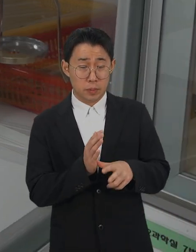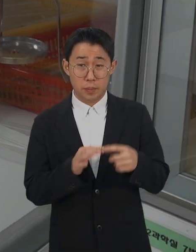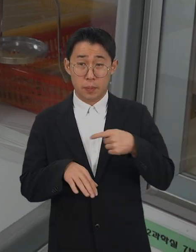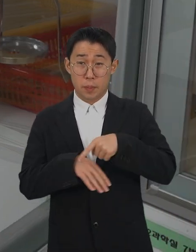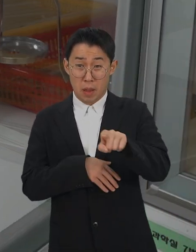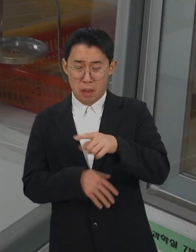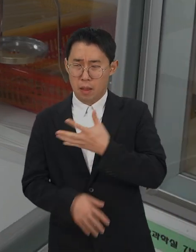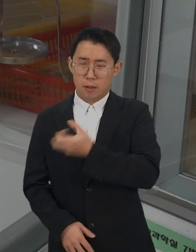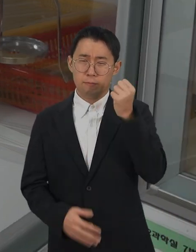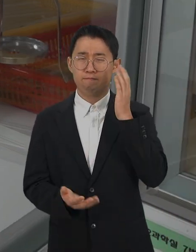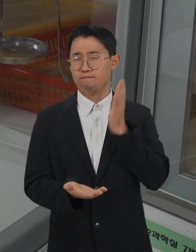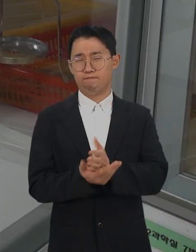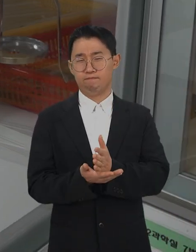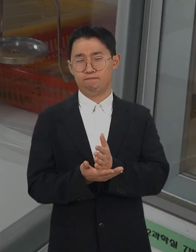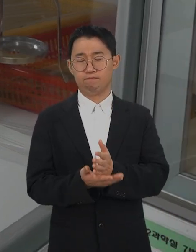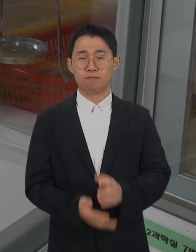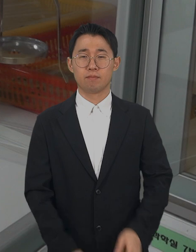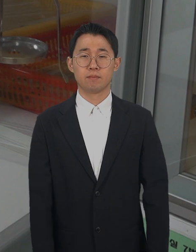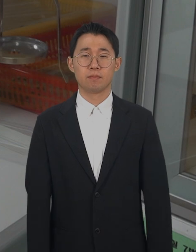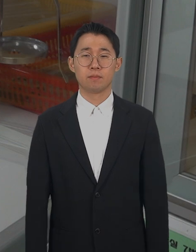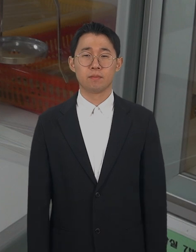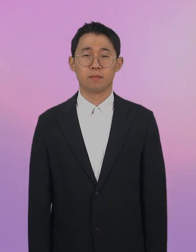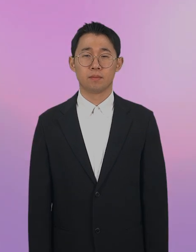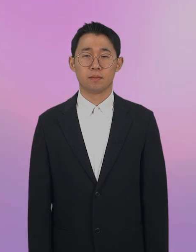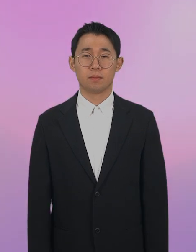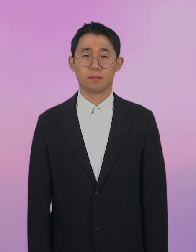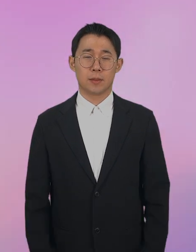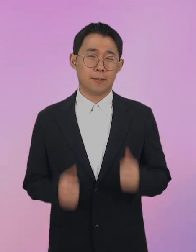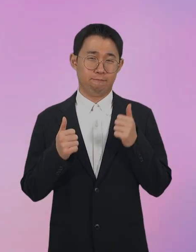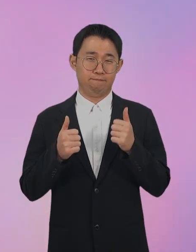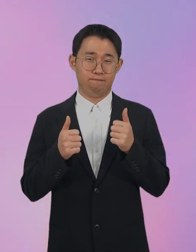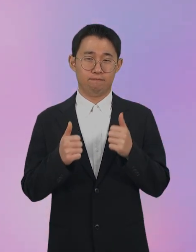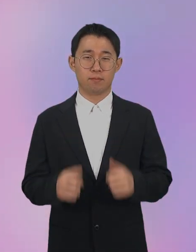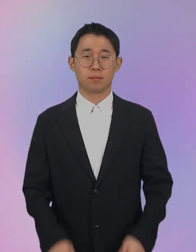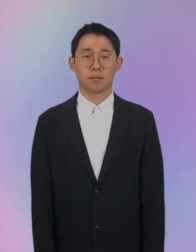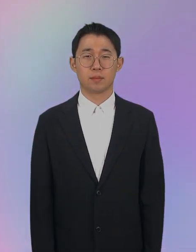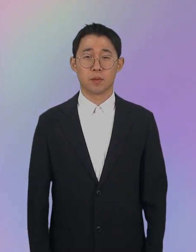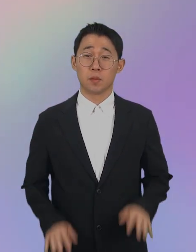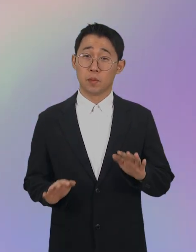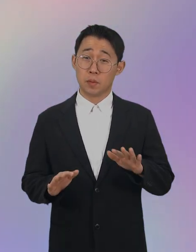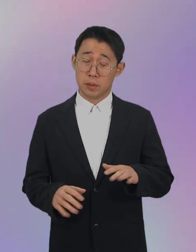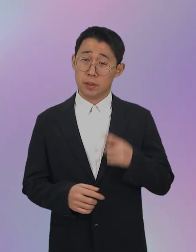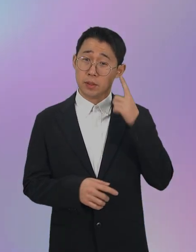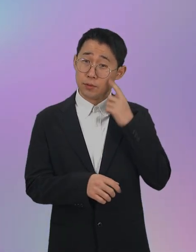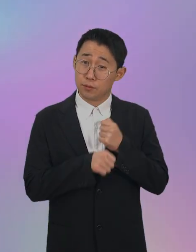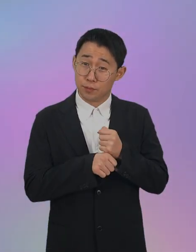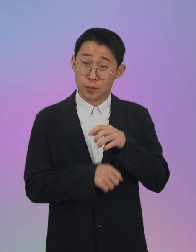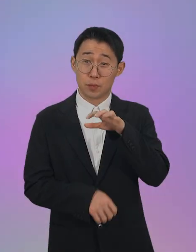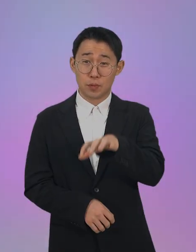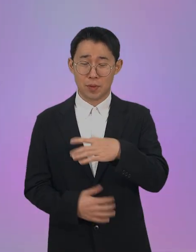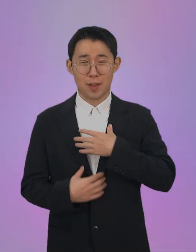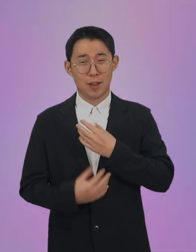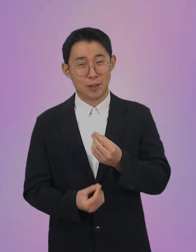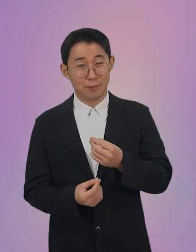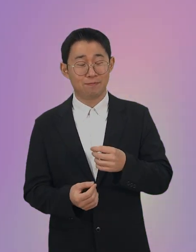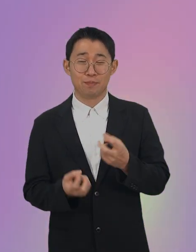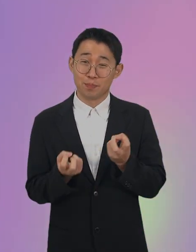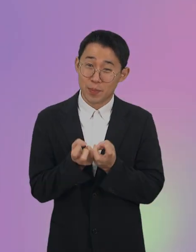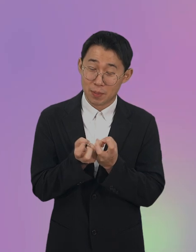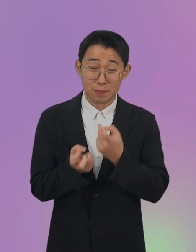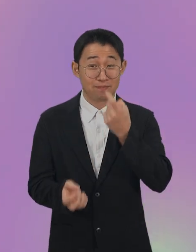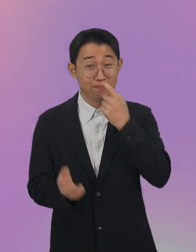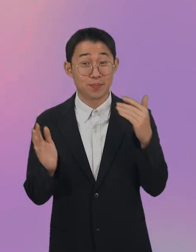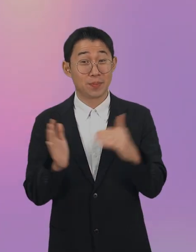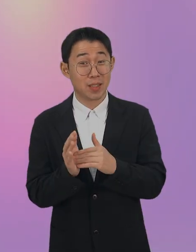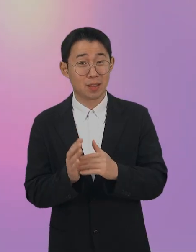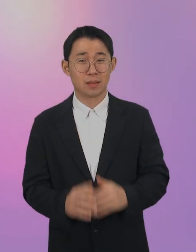실험 재료는 실험실 밖으로 가져가지 않는다. 잘했어요. 오늘은 실험실 안전하게 이용하는 방법에 대해